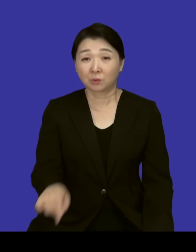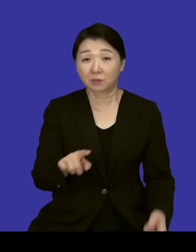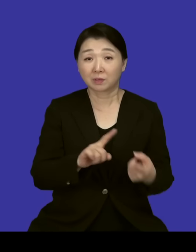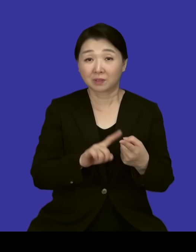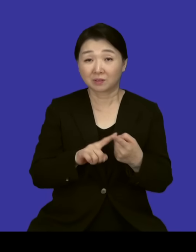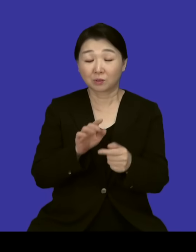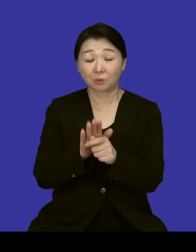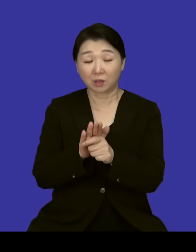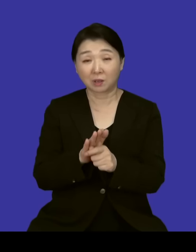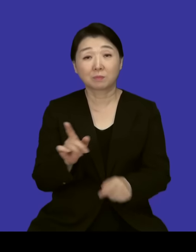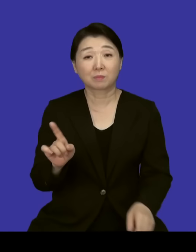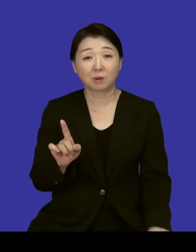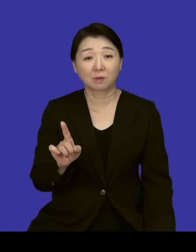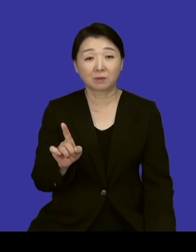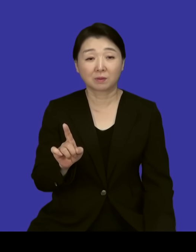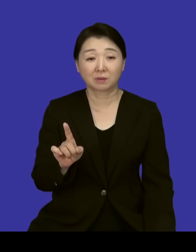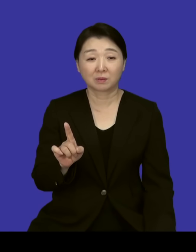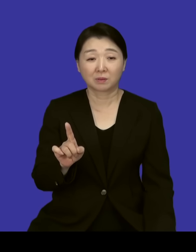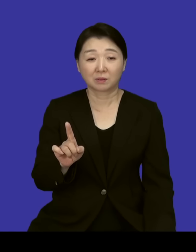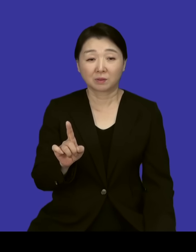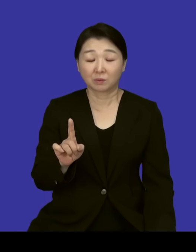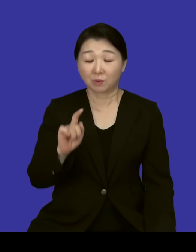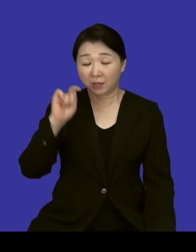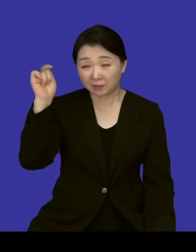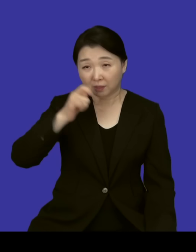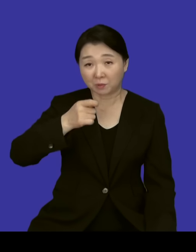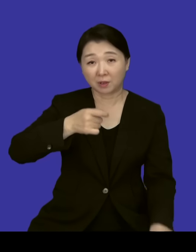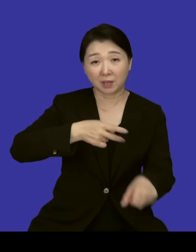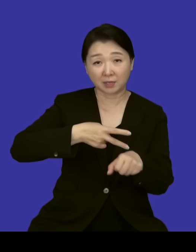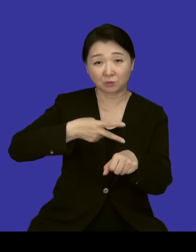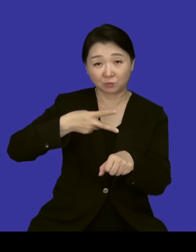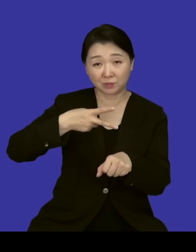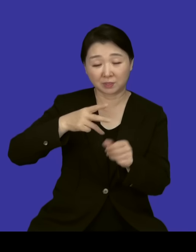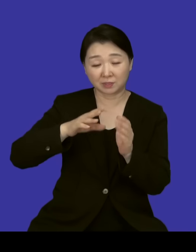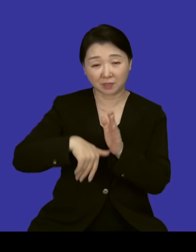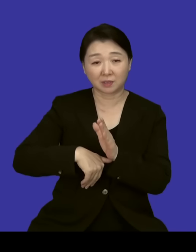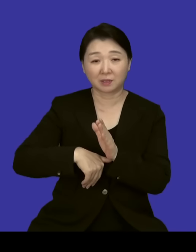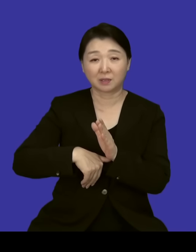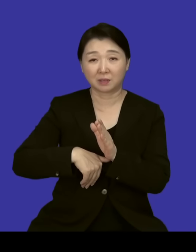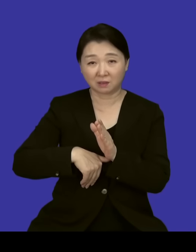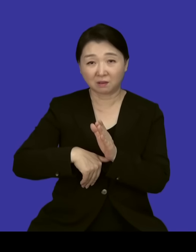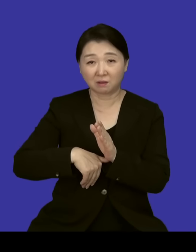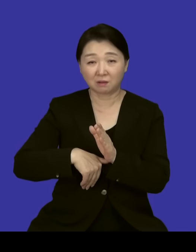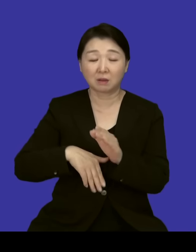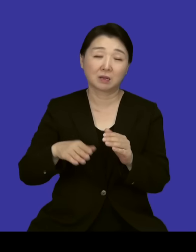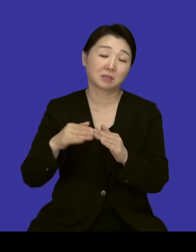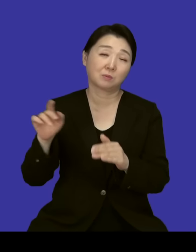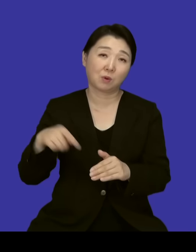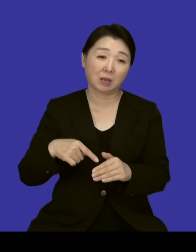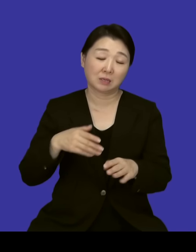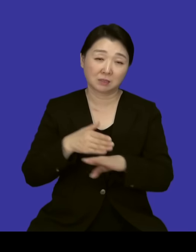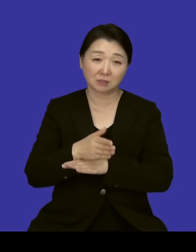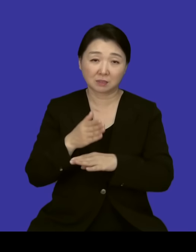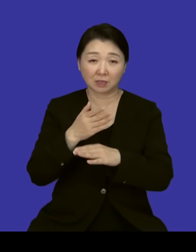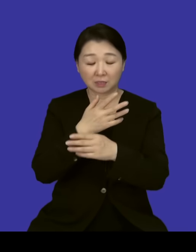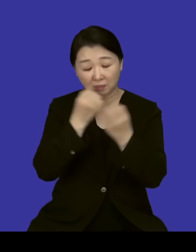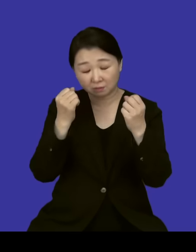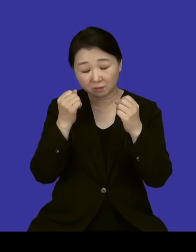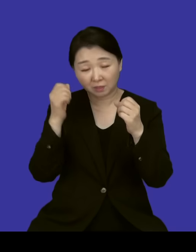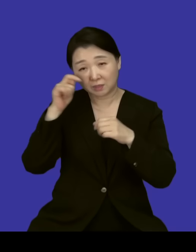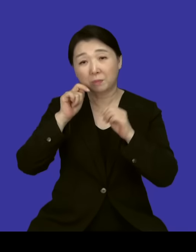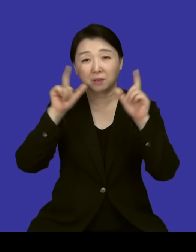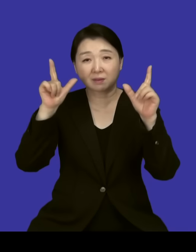챙기다 보니까 거의 뭐 새벽 1시, 2시에 들어오고 늦게 잤는데도 막 새벽에 잠이